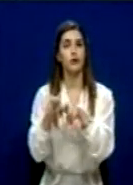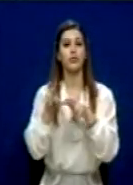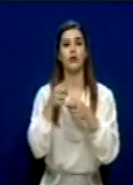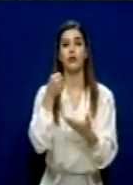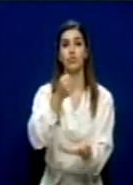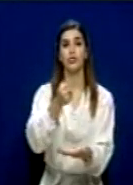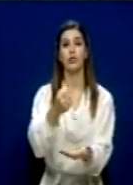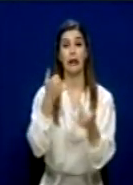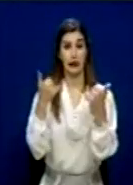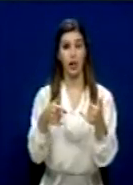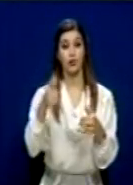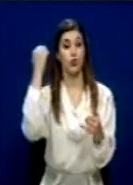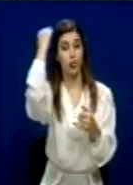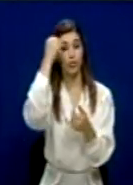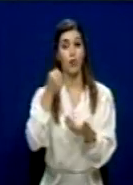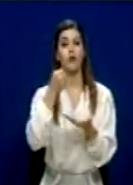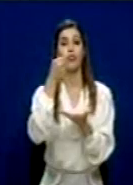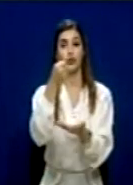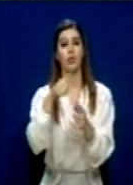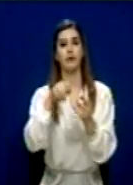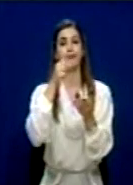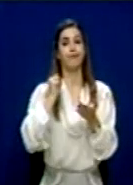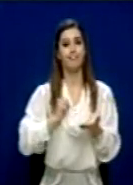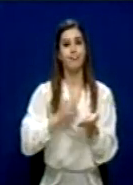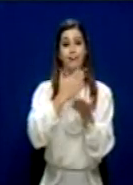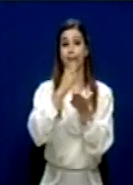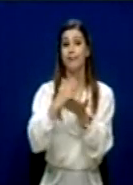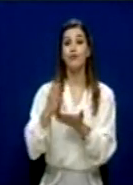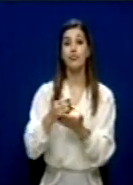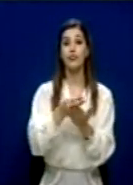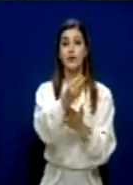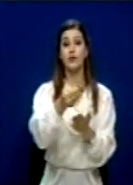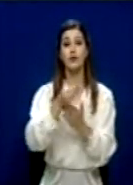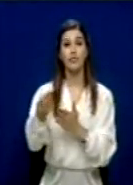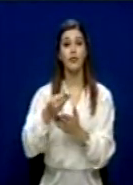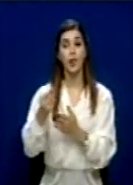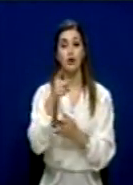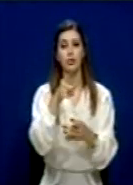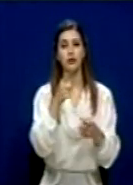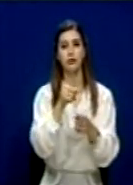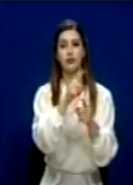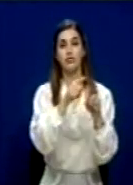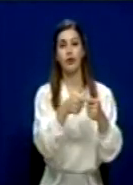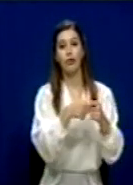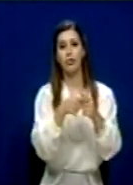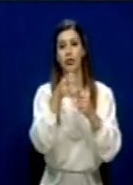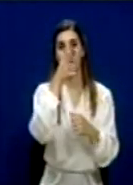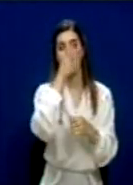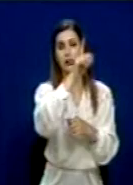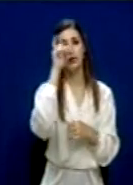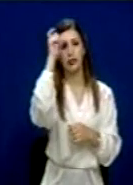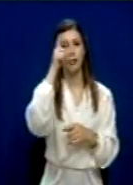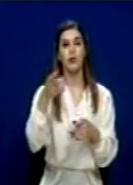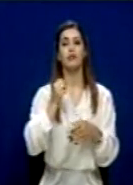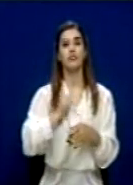etutje Kosova me buxhetin që do t'ja ndonë detyrimisht asociacionit do t'i financoj strukturat ilegale të Serbisë, këto